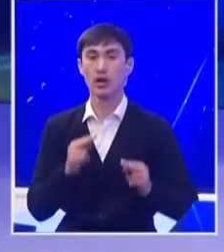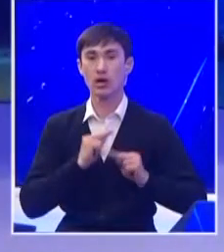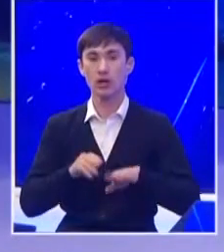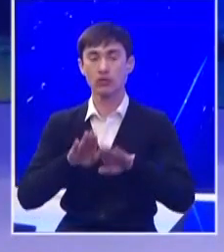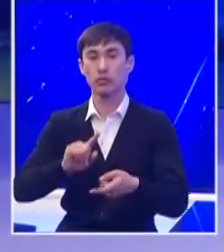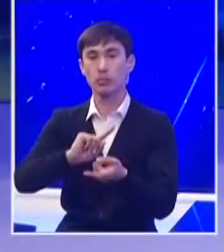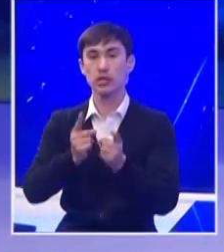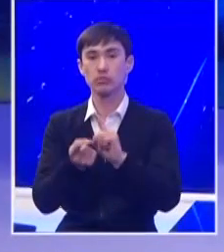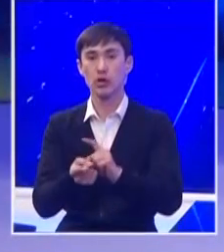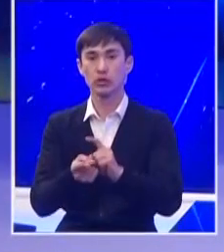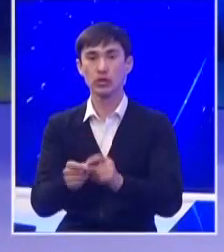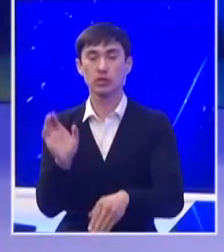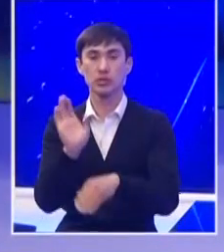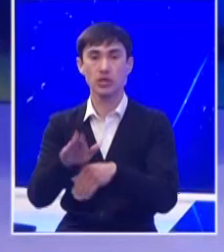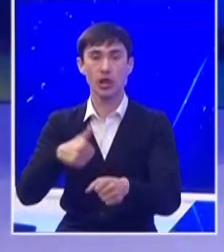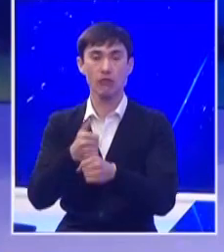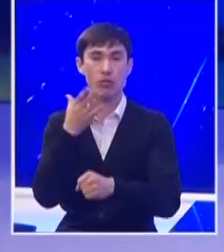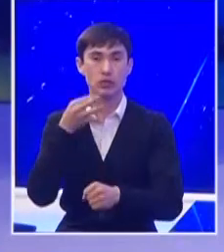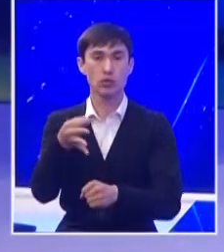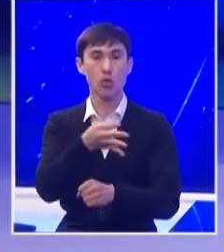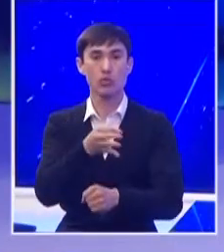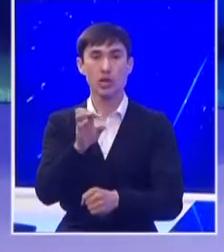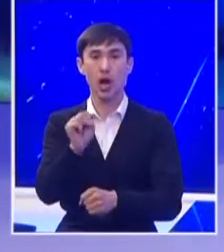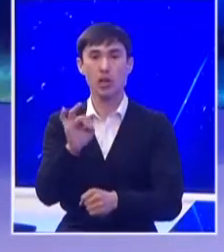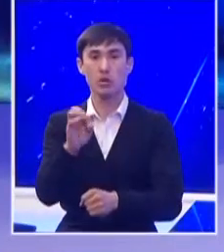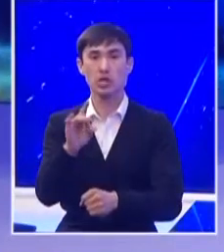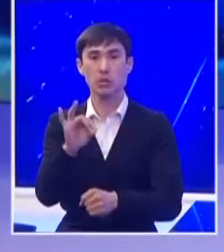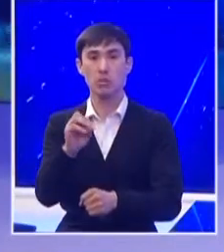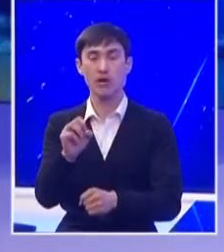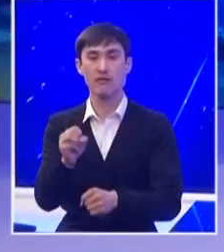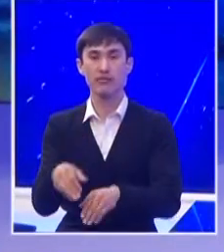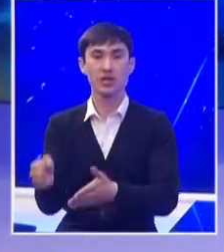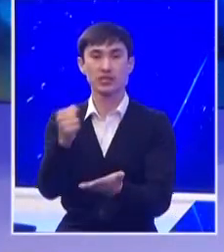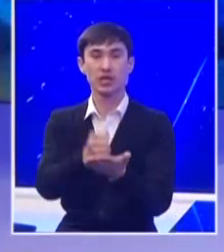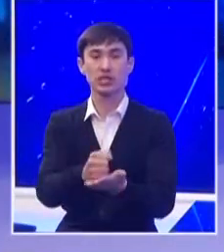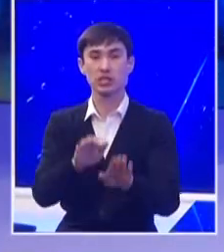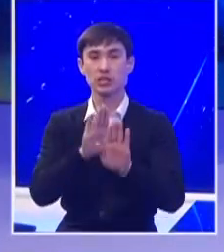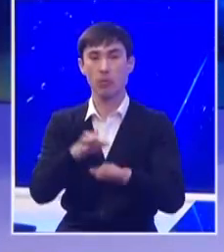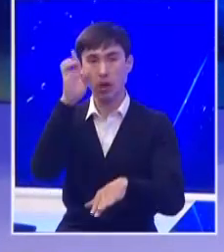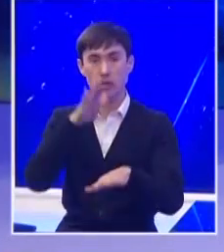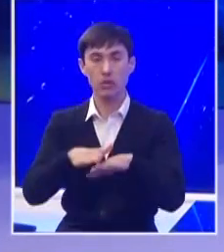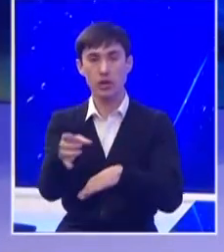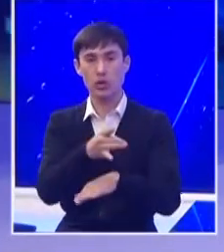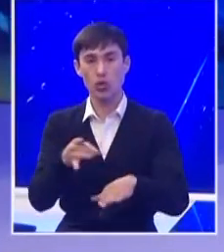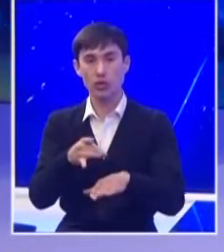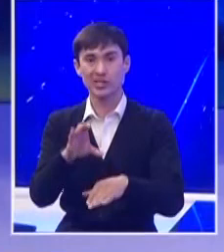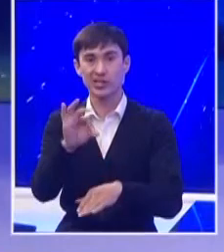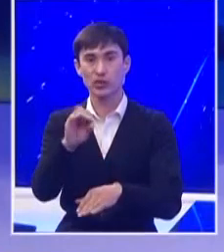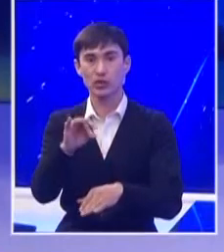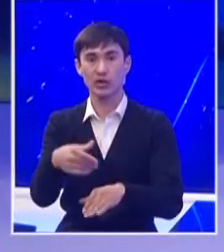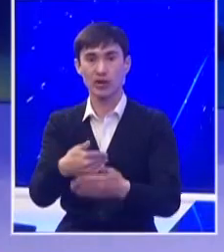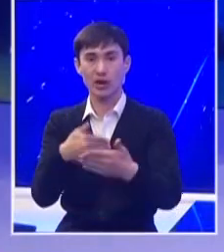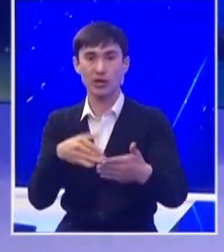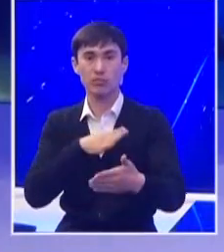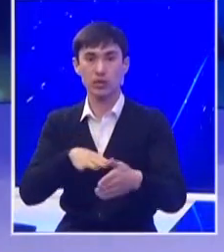Кадровые перестановки. Распоряжением главы Алматинской области Алибек Жаканбаев назначен заместителем акима региона. Серик Турдалиев, ранее занимавший